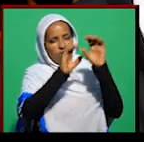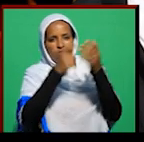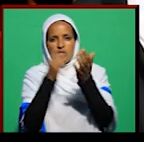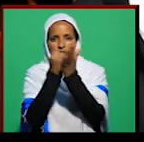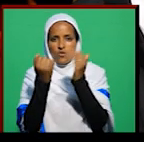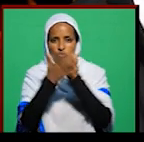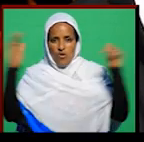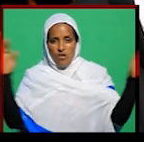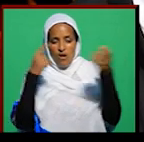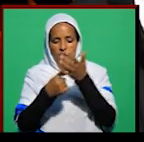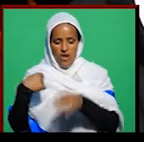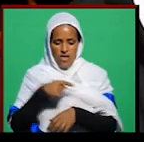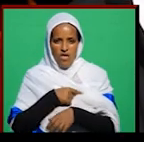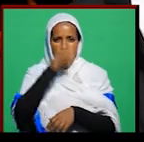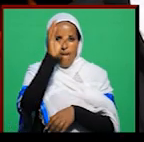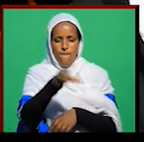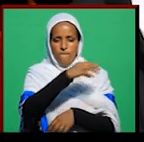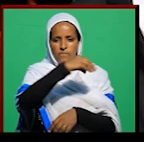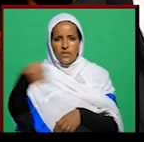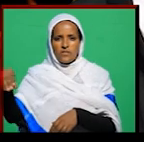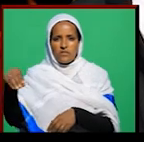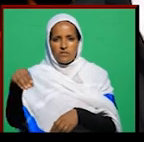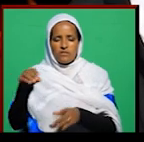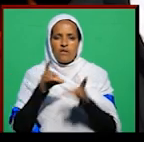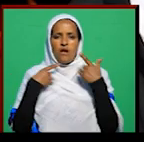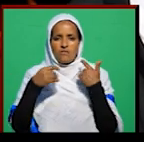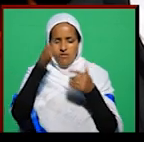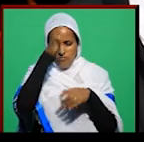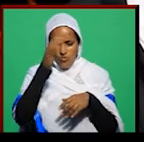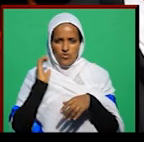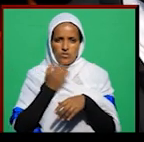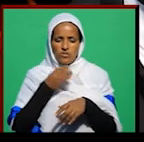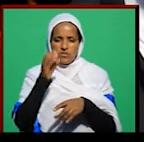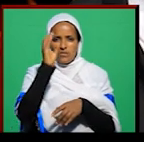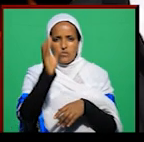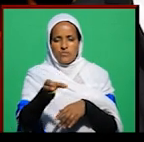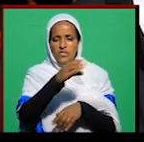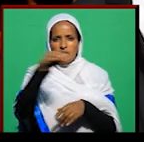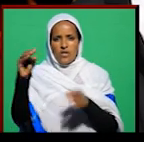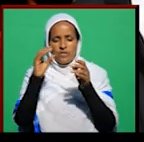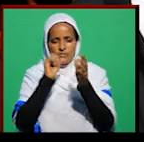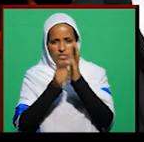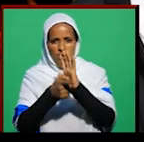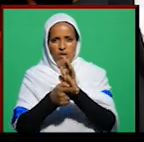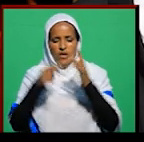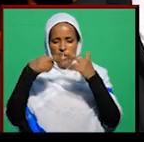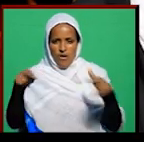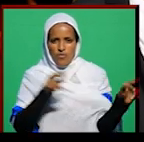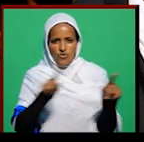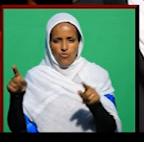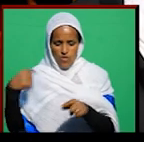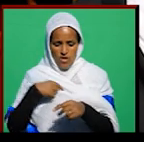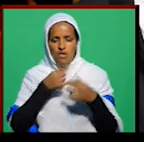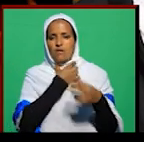ወጥቶ ተሰቅሏል። ያ መስቀሉ በትረ መስቀላችን አባቶቻችን መነኮሳት ይዘውት ለሚወጡት በትረ መስቀል ምሳሌ እንደሆነ ደግሞ የታሰረበት